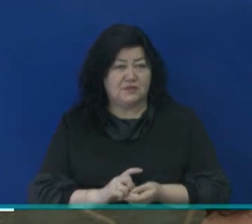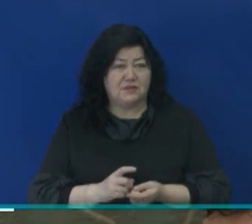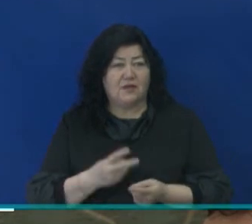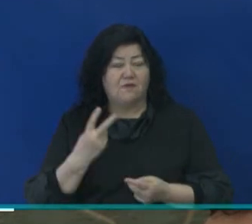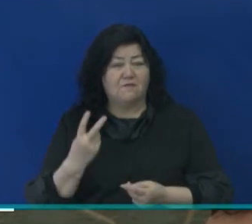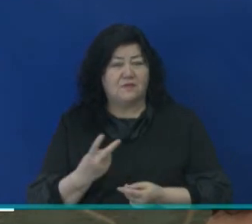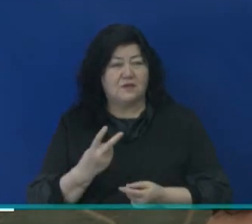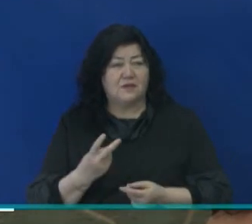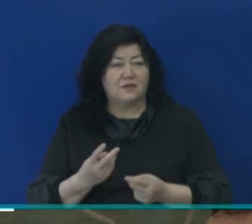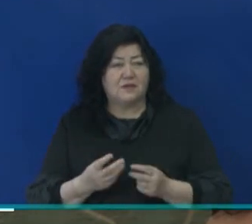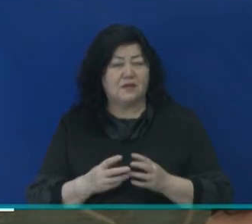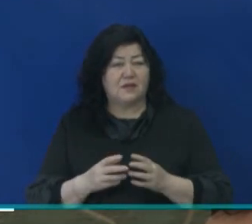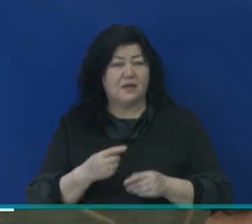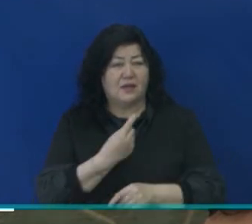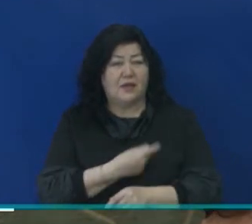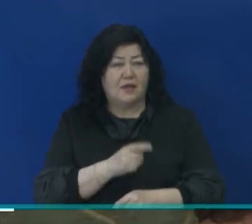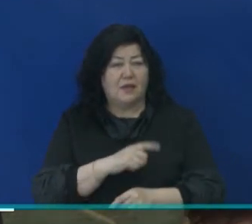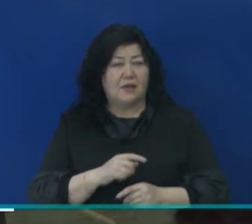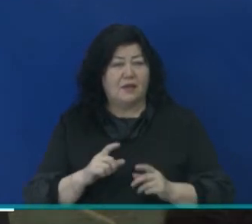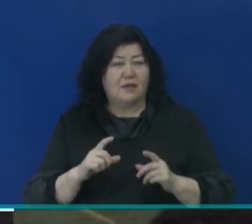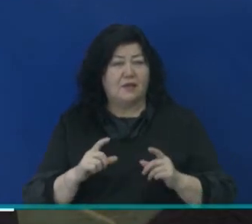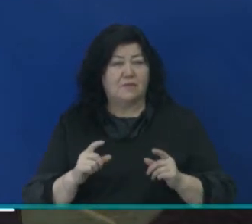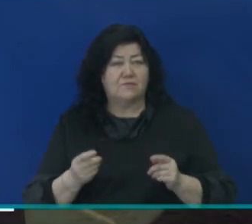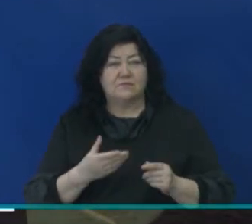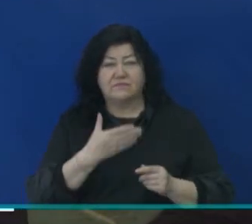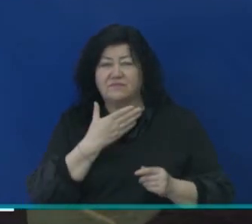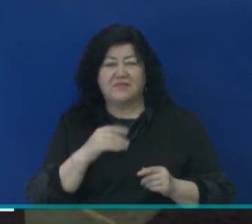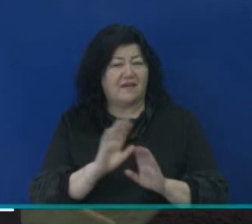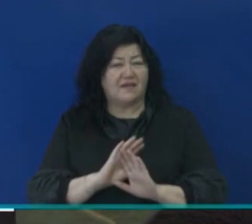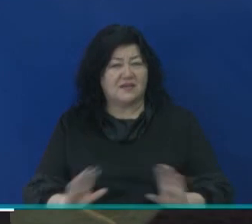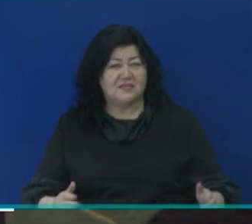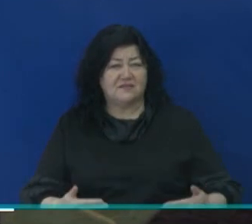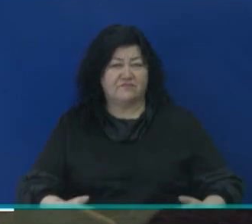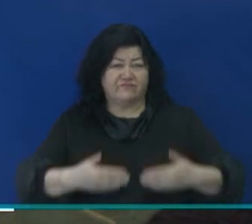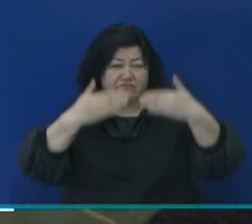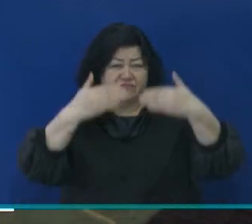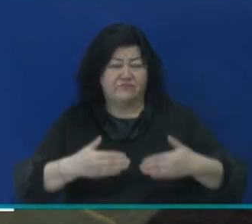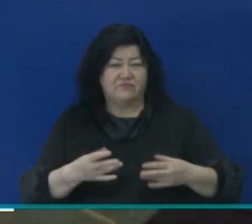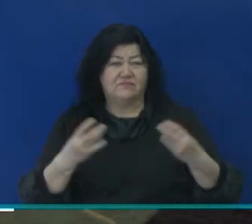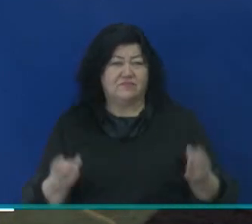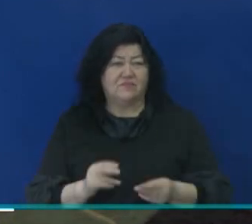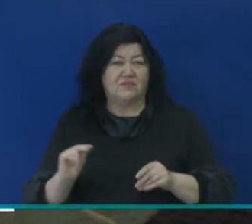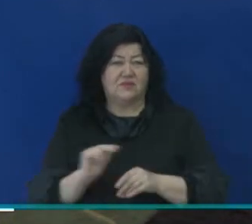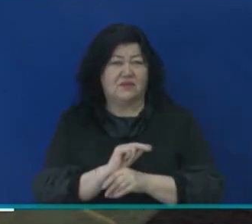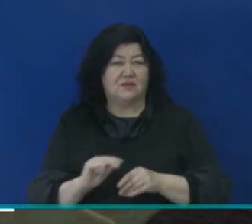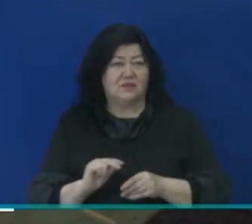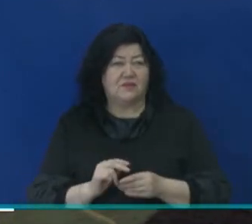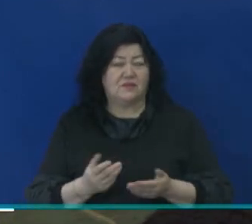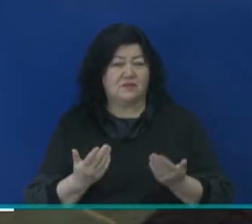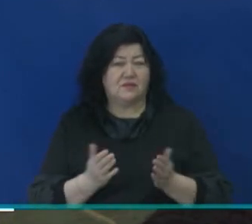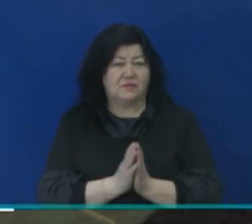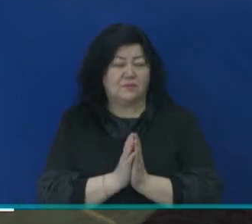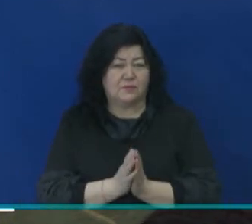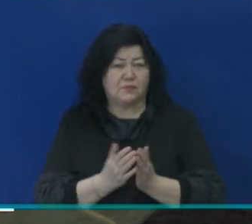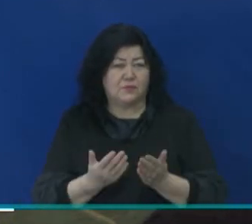Екінші, ауруханамыздың ішкі және сыртқы келбеті ұсқынсыз. Аудандық аурухана деп айтуға ұят. Сізден өтініп